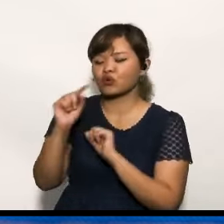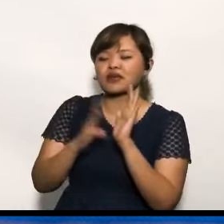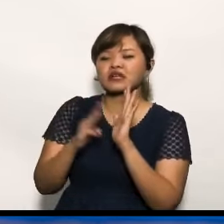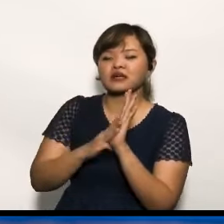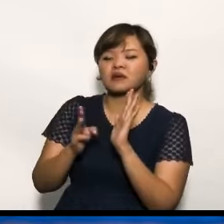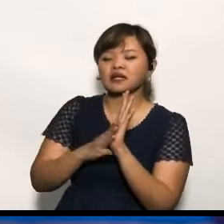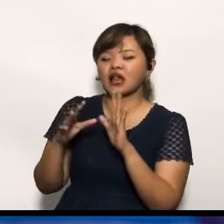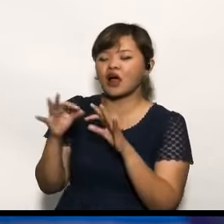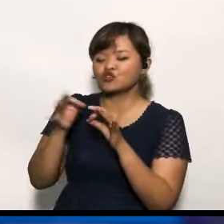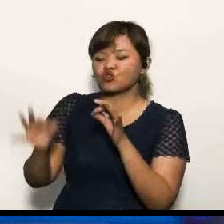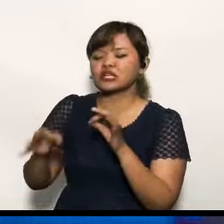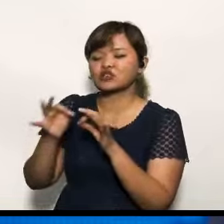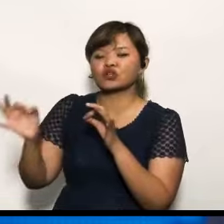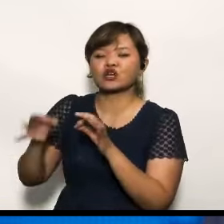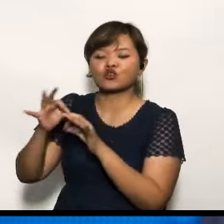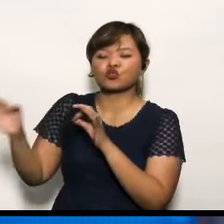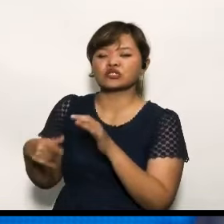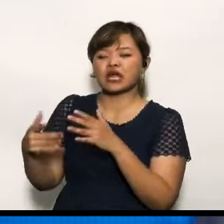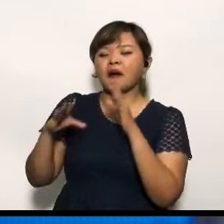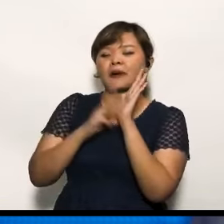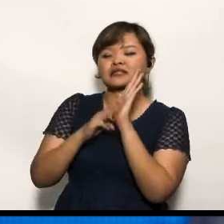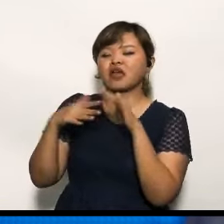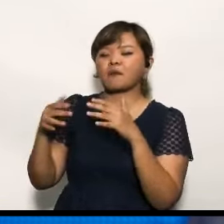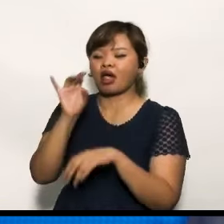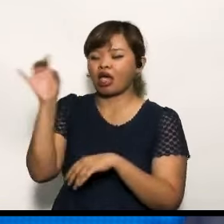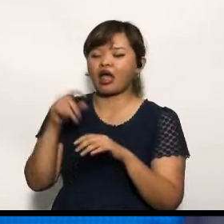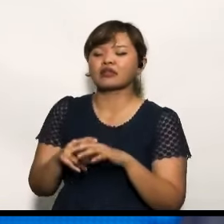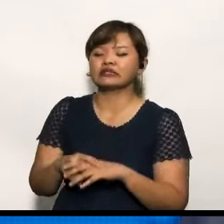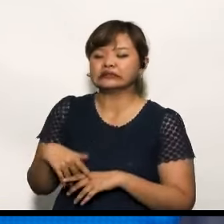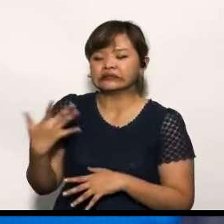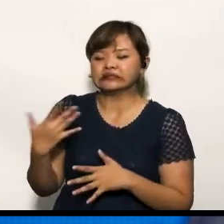and problem. Dia lupa masuk ke new season.